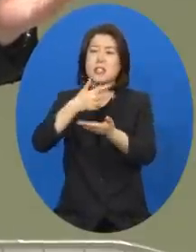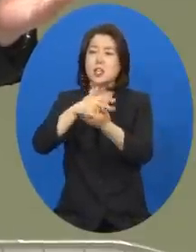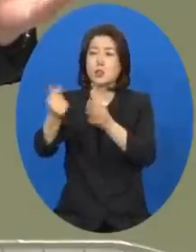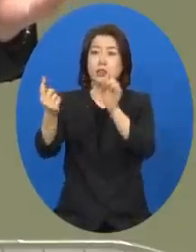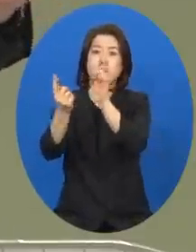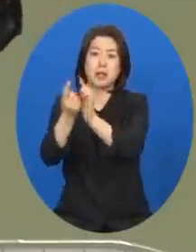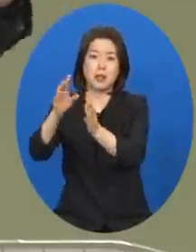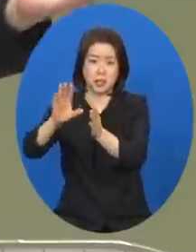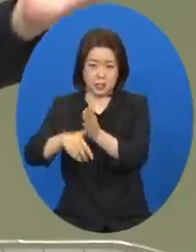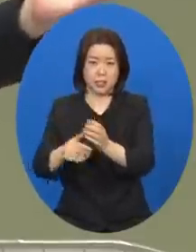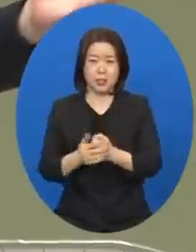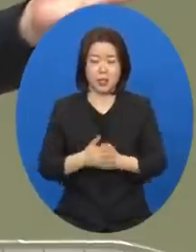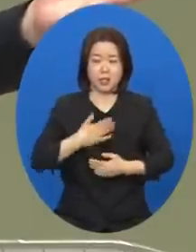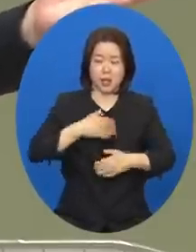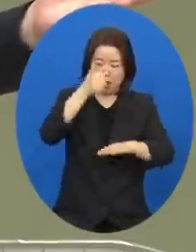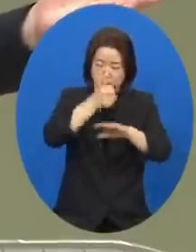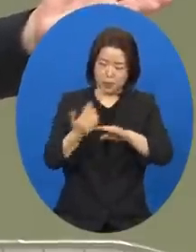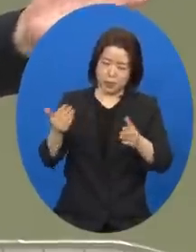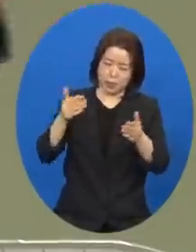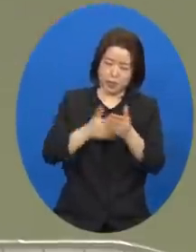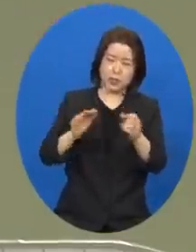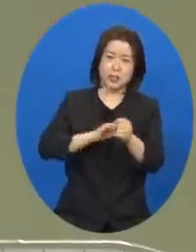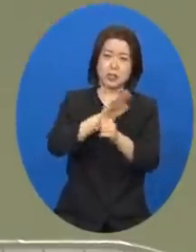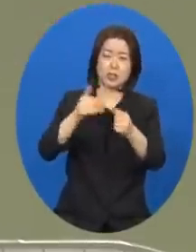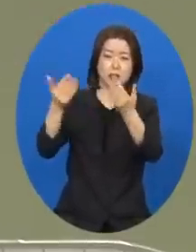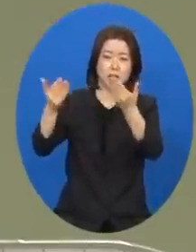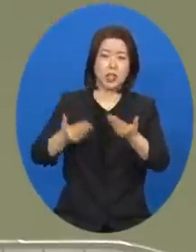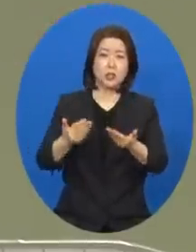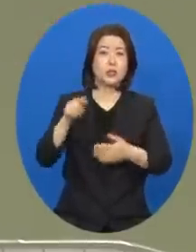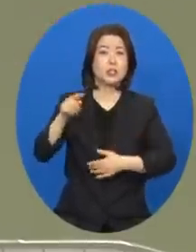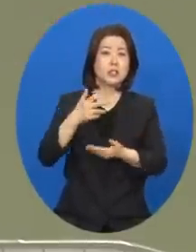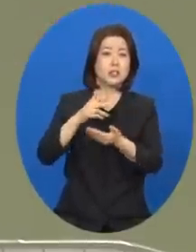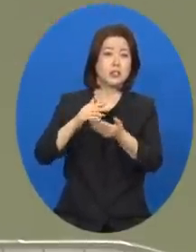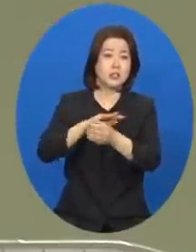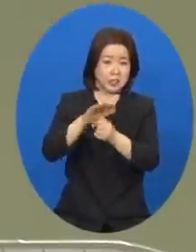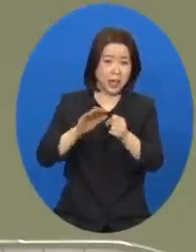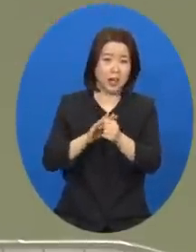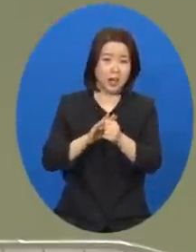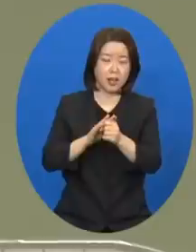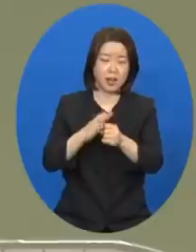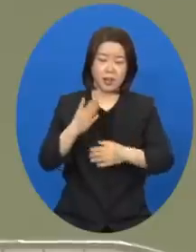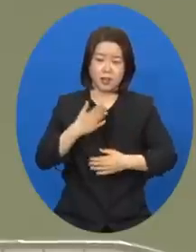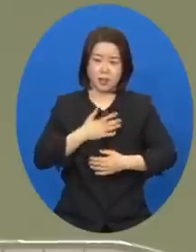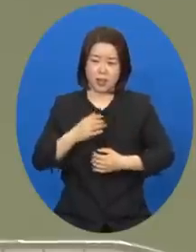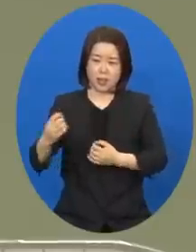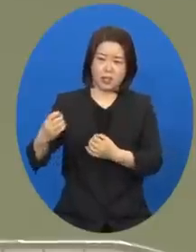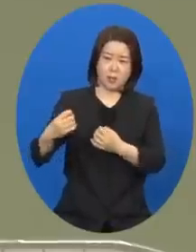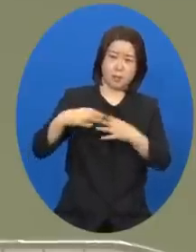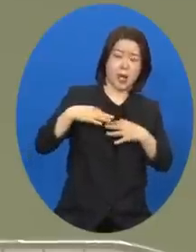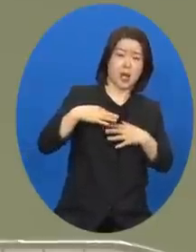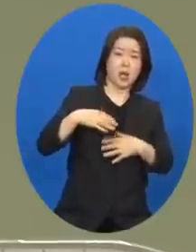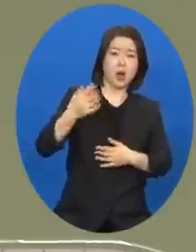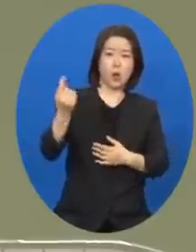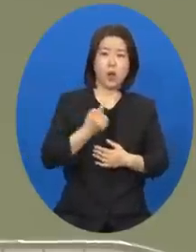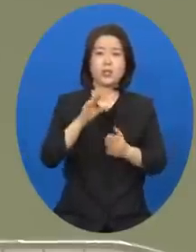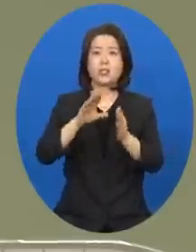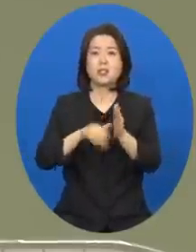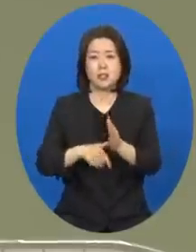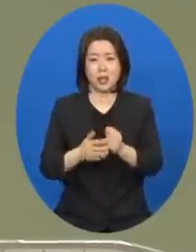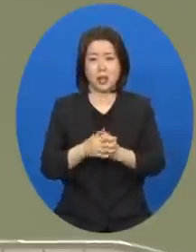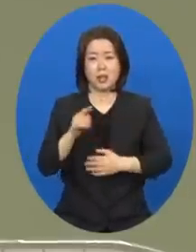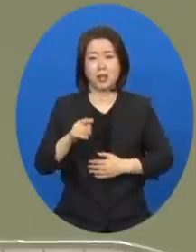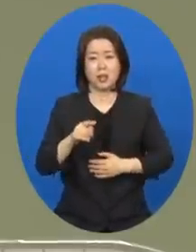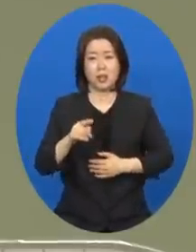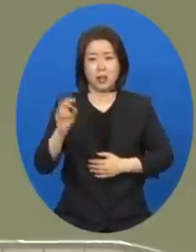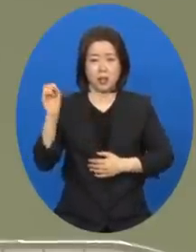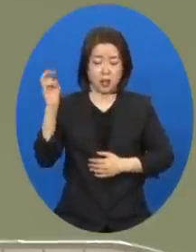나를 끝까지 사랑하시는 주님의 그 사랑에 진짜 내 가슴이 탁 부딪힐 때 그때